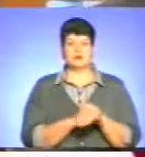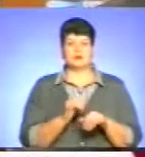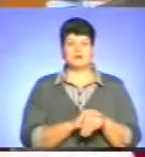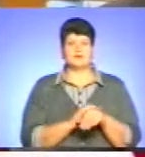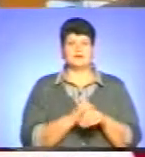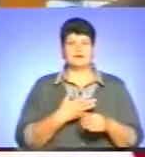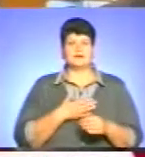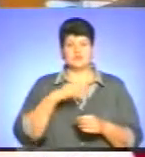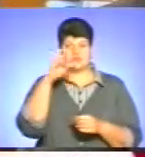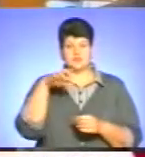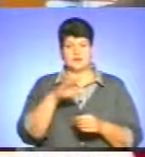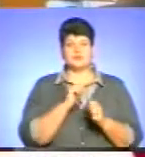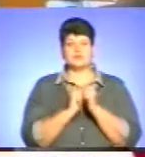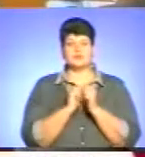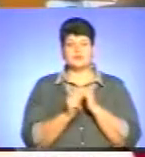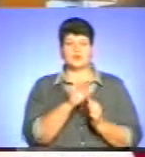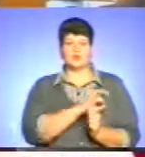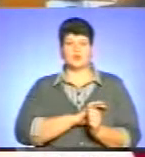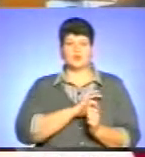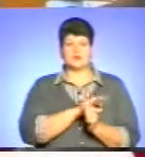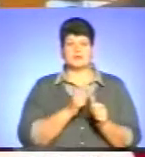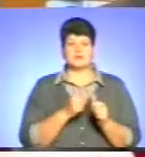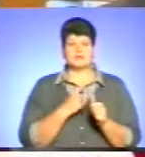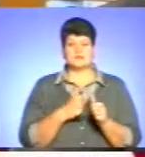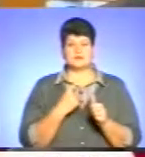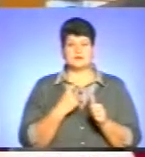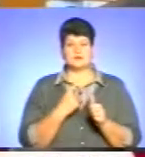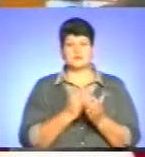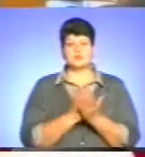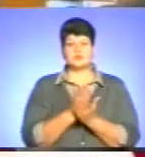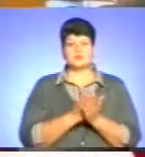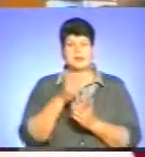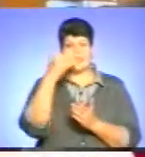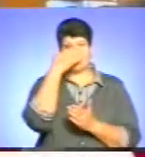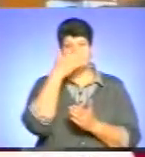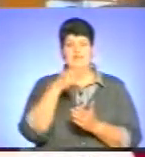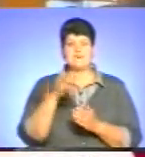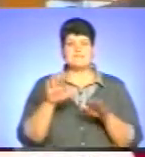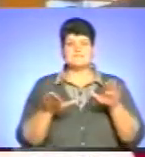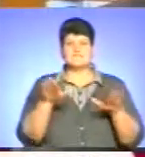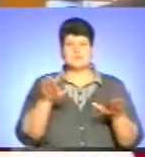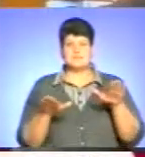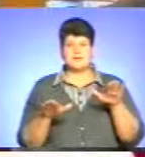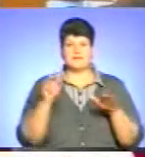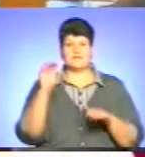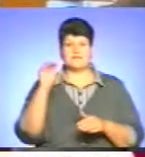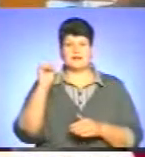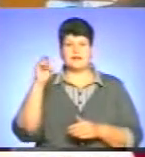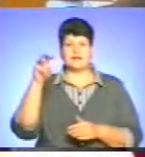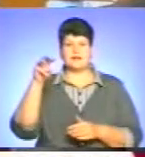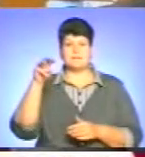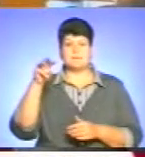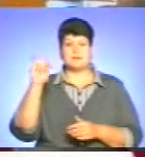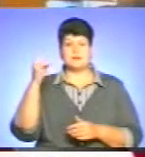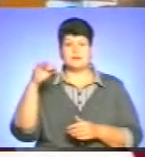Досить часто юристів називають служителями Феміди, так? А Феміда, наскільки відомо, це була одна з